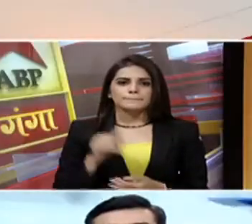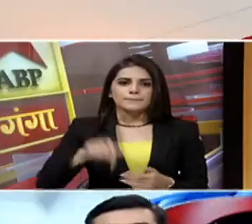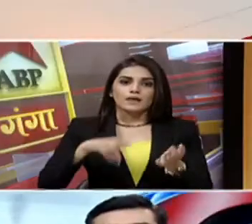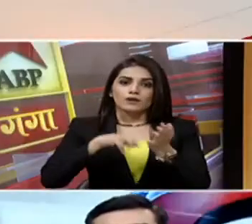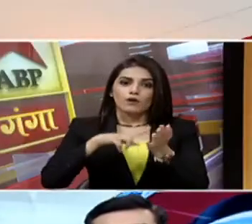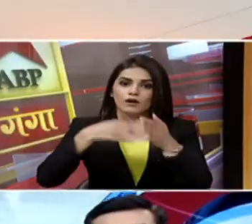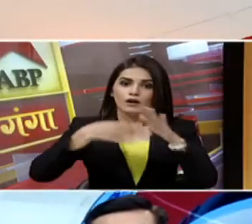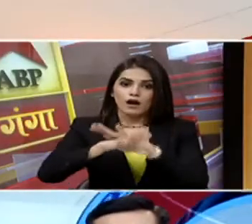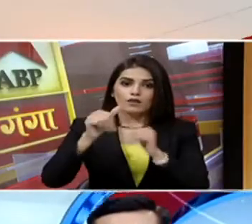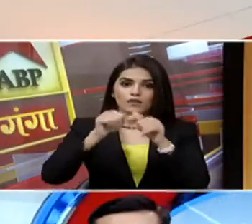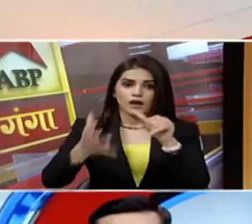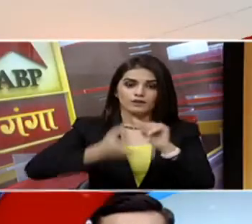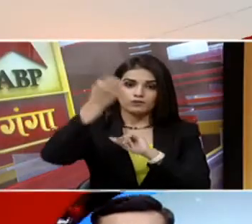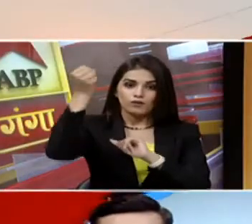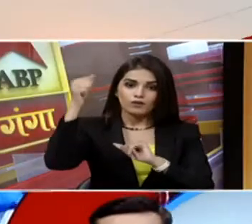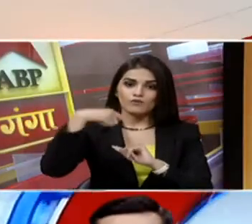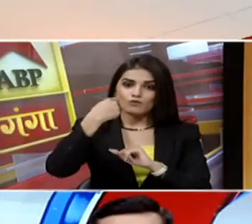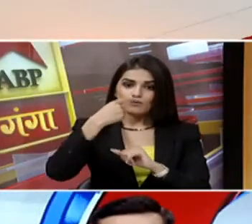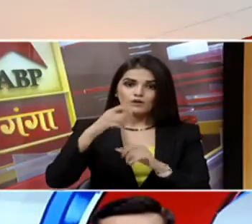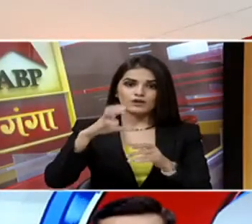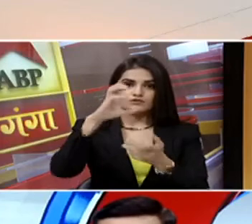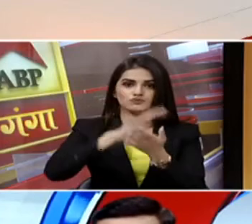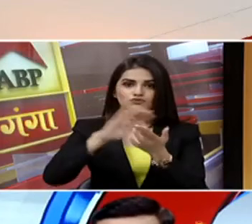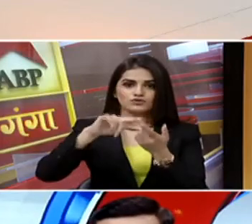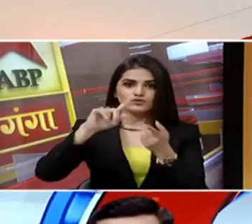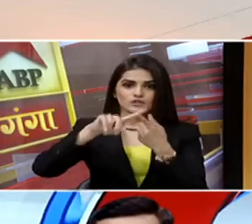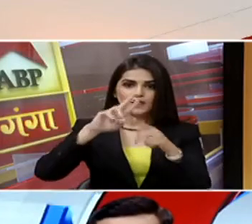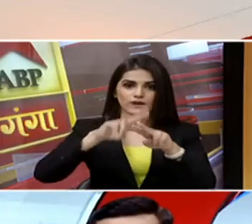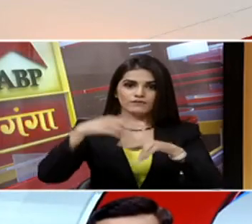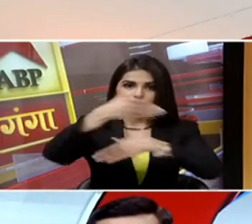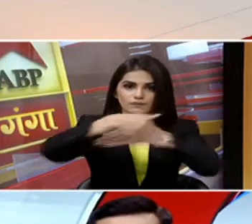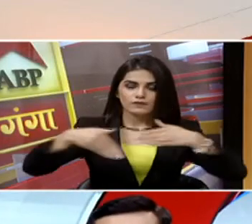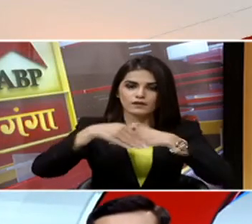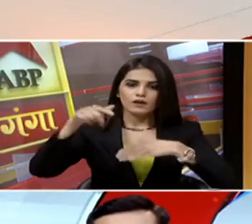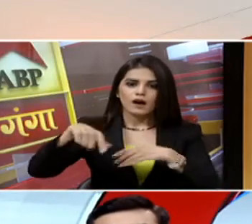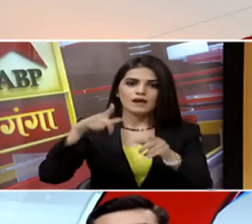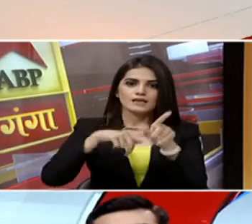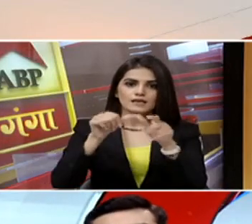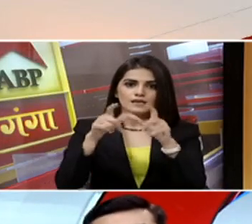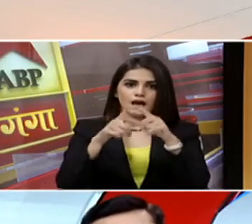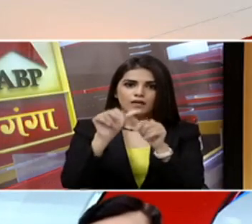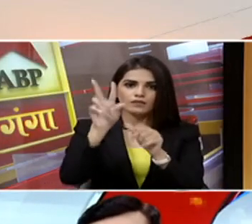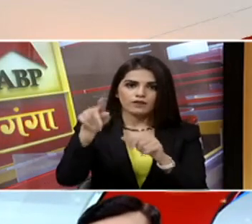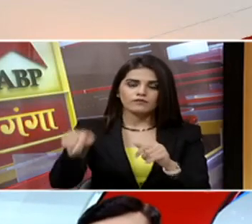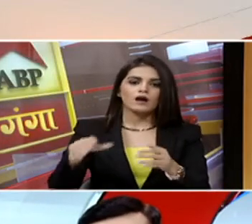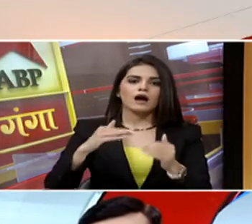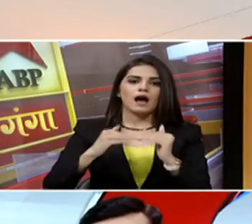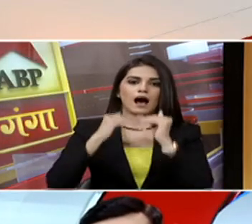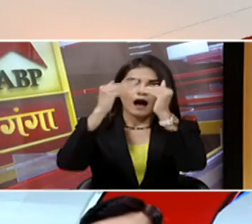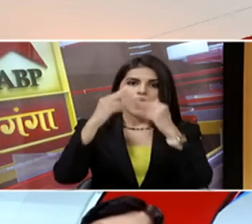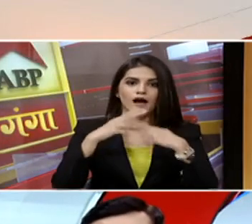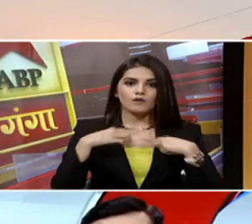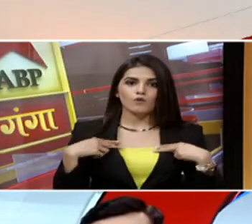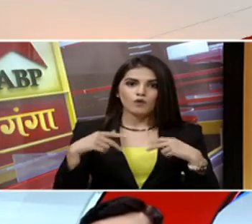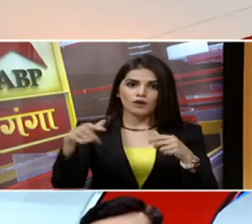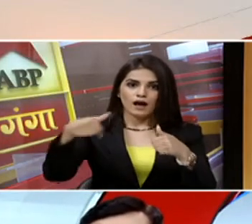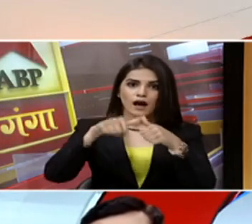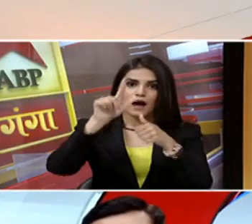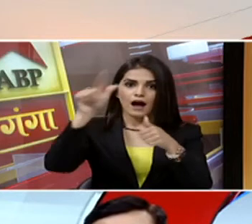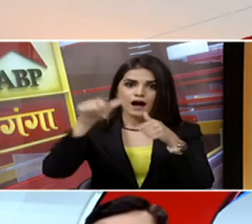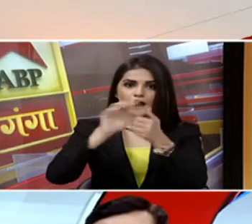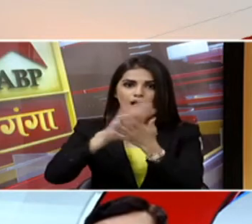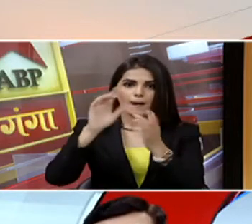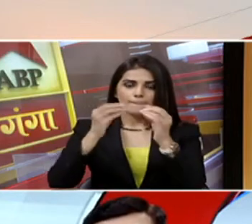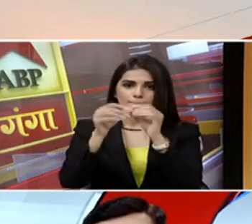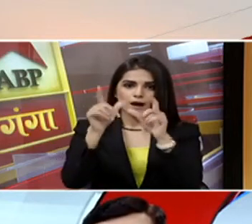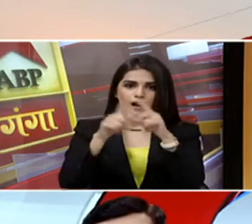कि नोएडा अथॉरिटी के पूर्व चीफ इंजीनियर यादव सिंह को इलाहाबाद हाई कोर्ट से बड़ी राहत मिली इलाहाबाद हाई